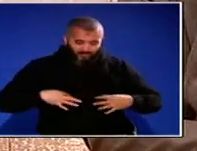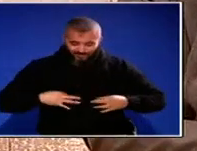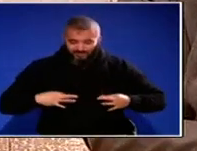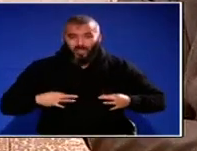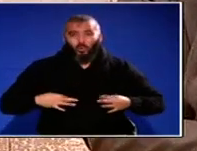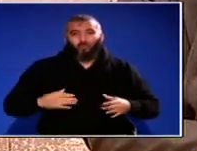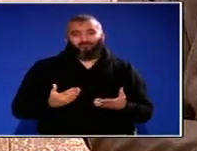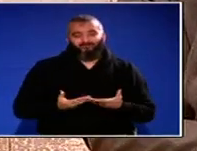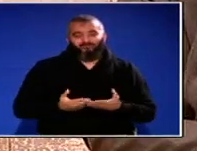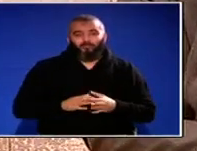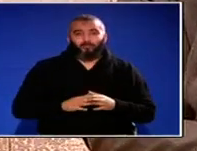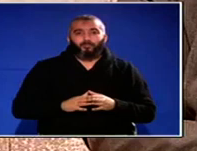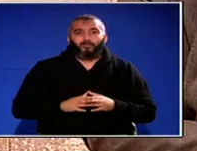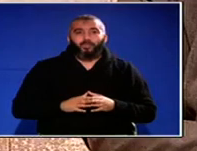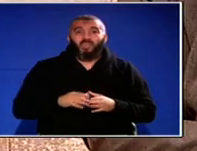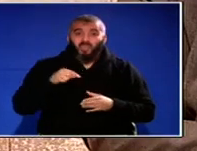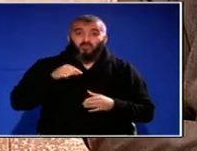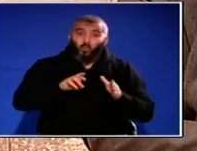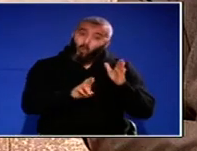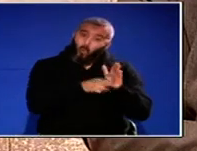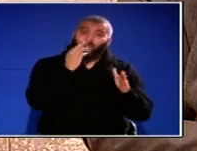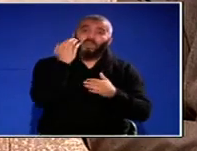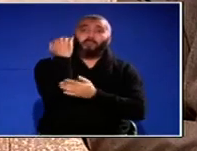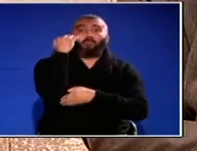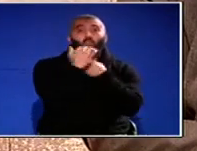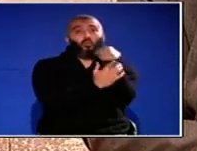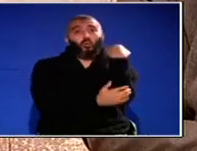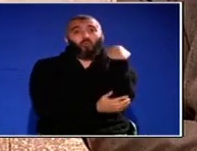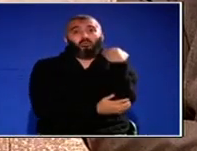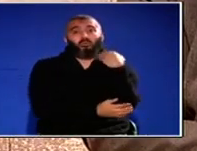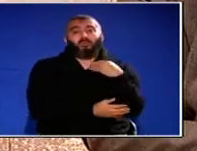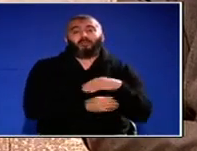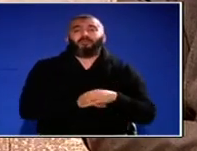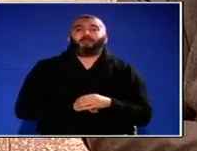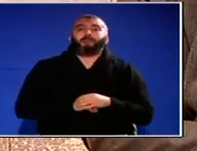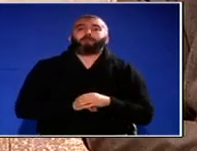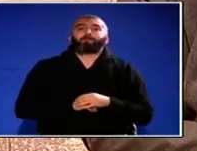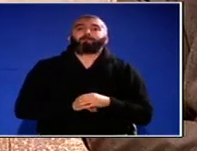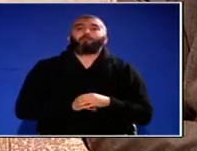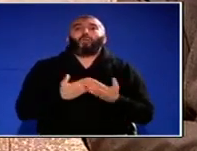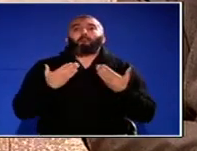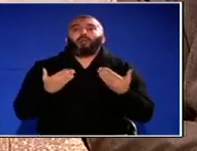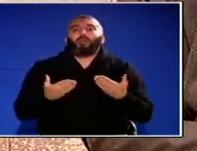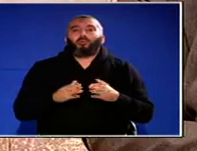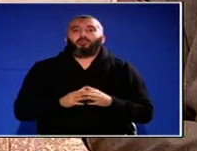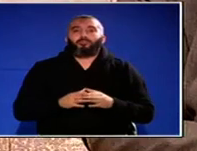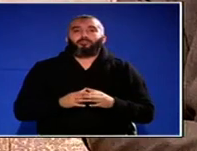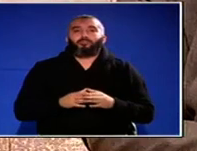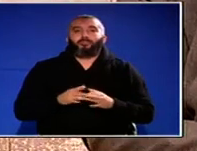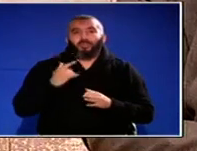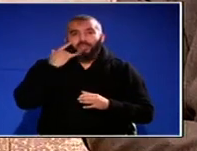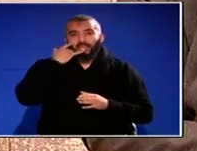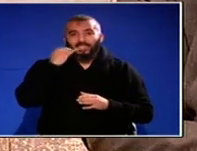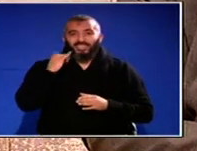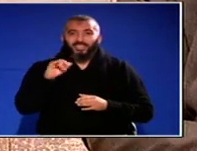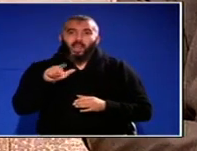القاعدة يعني قاعدة مستنبطة من الشرع، هو الأمر إذا ذاق اتسع وإذا